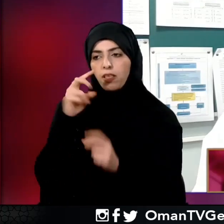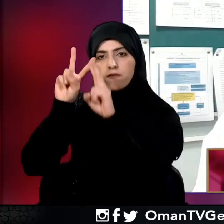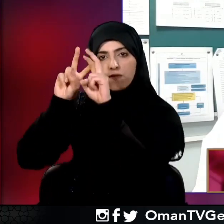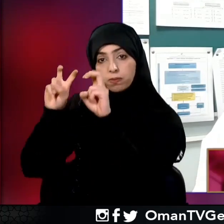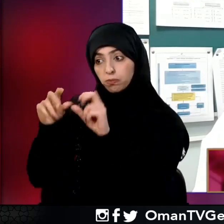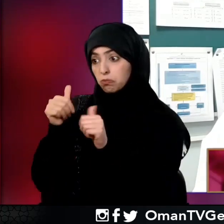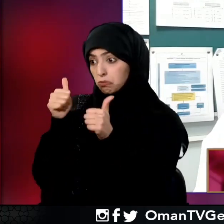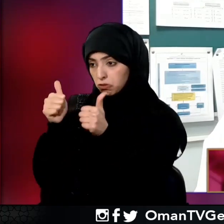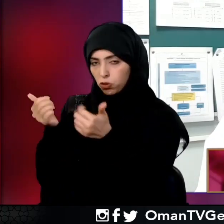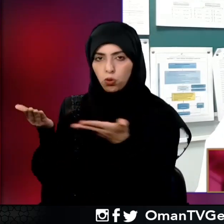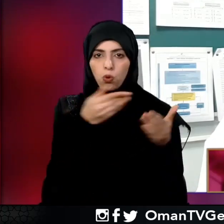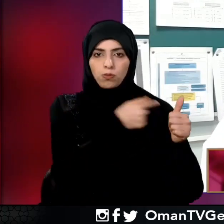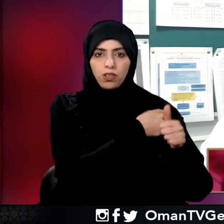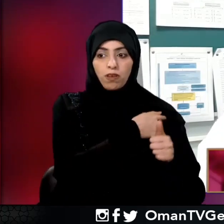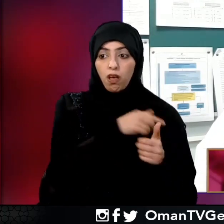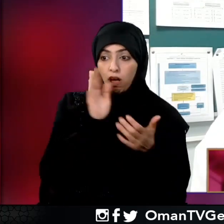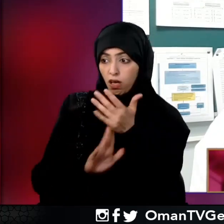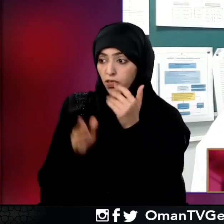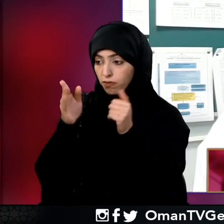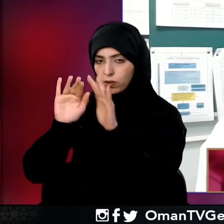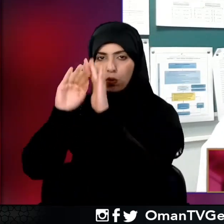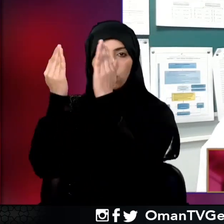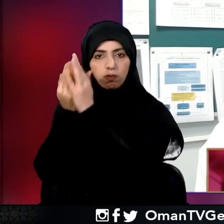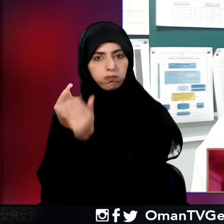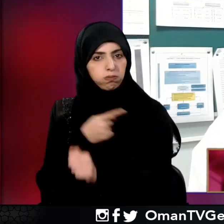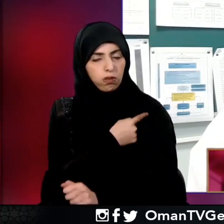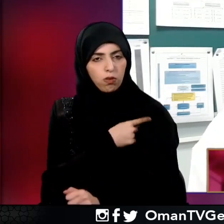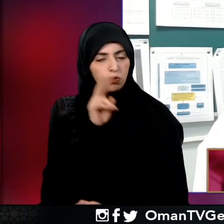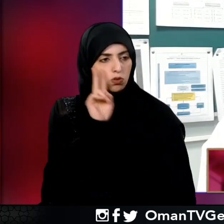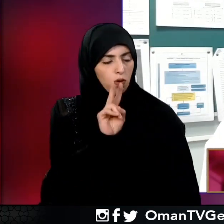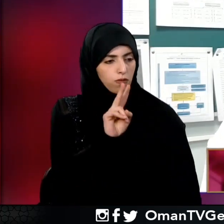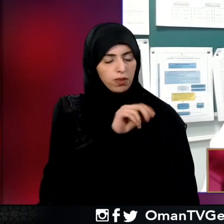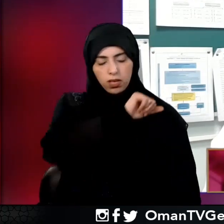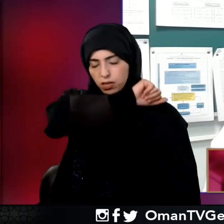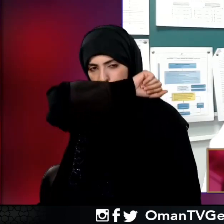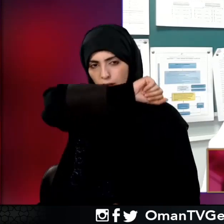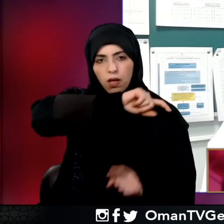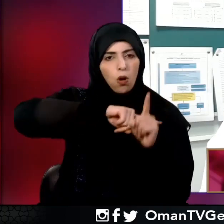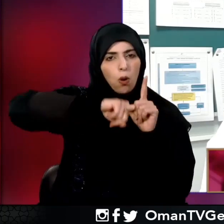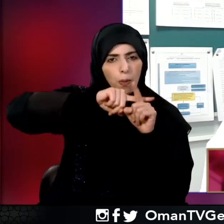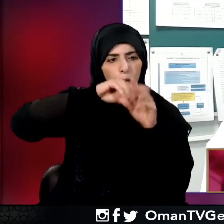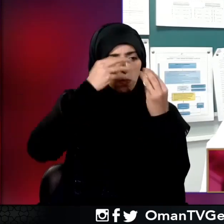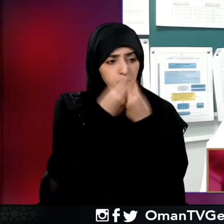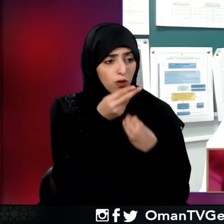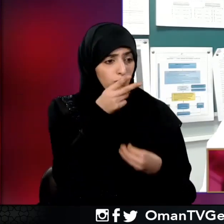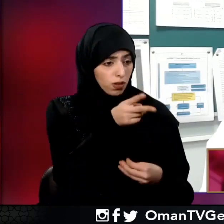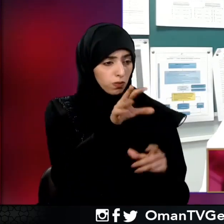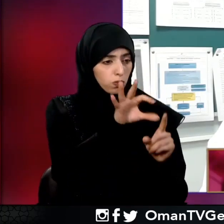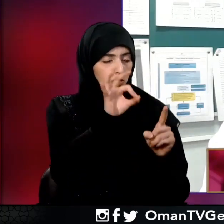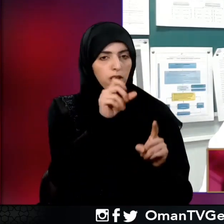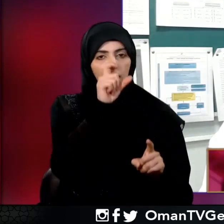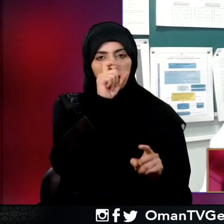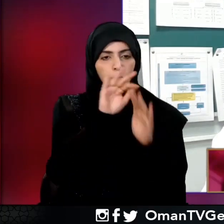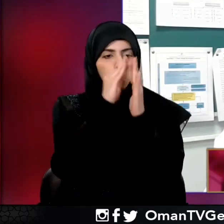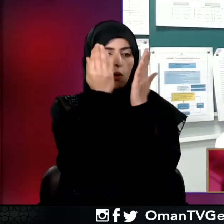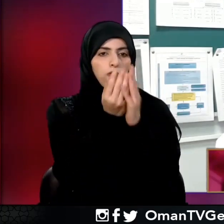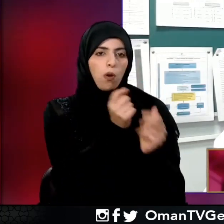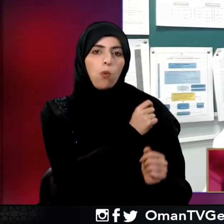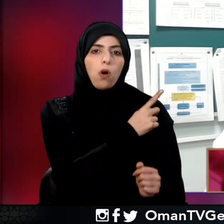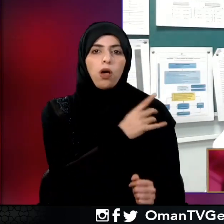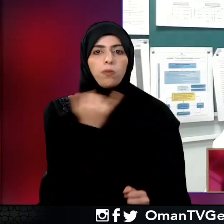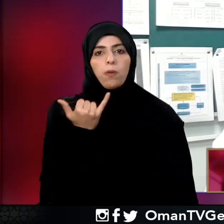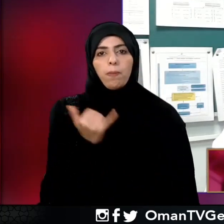أيضا حددنا أقسام خاصة لعزل الحالات المشتبهة وأيضا أقسام أخرى لعزل الحالات المؤكدة إذا احتاجت بعض